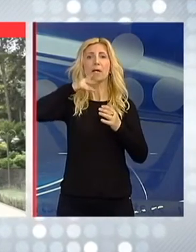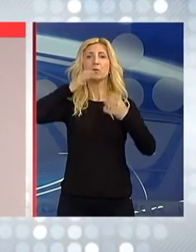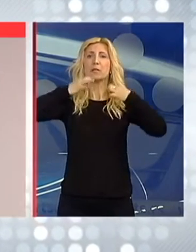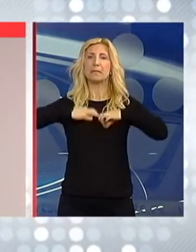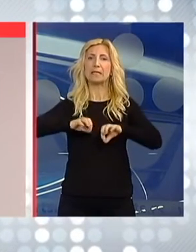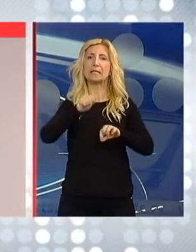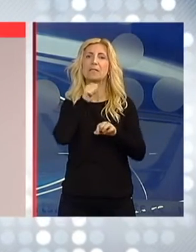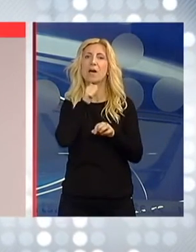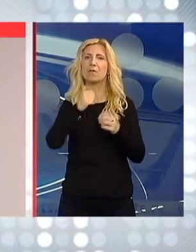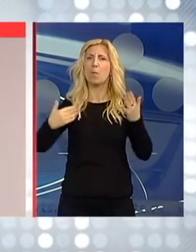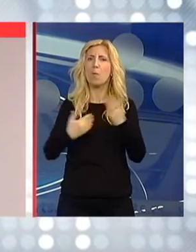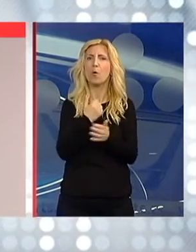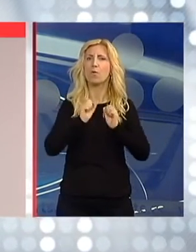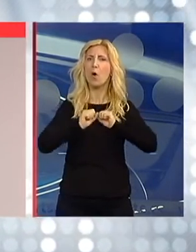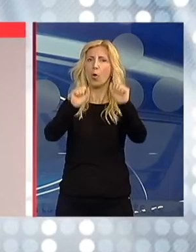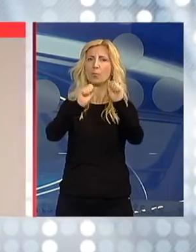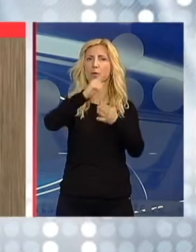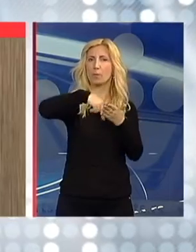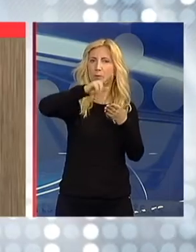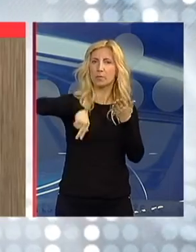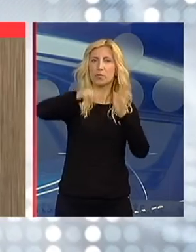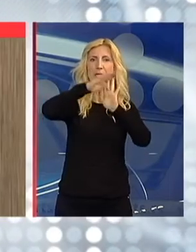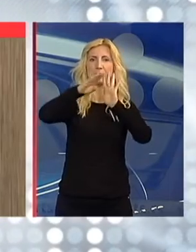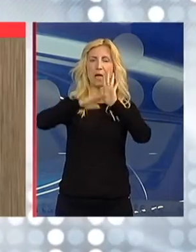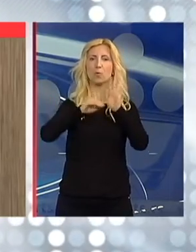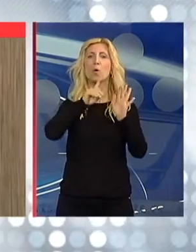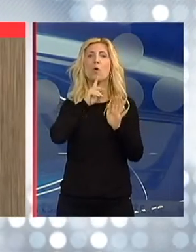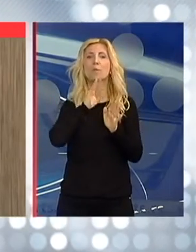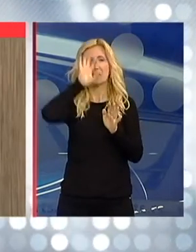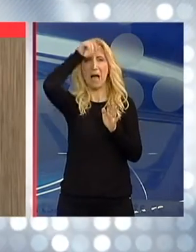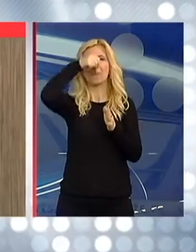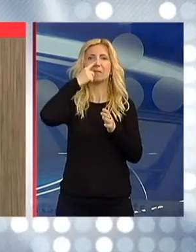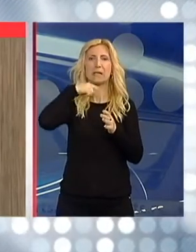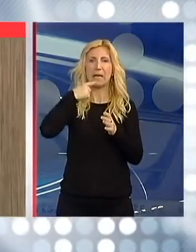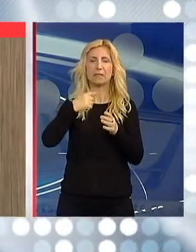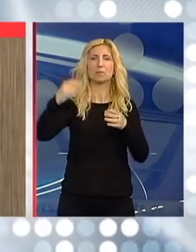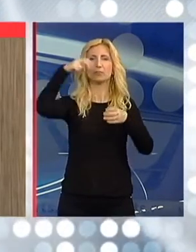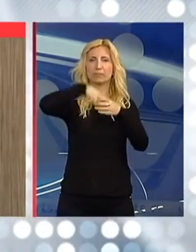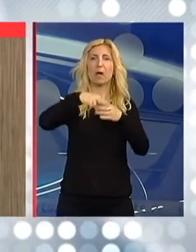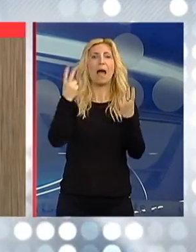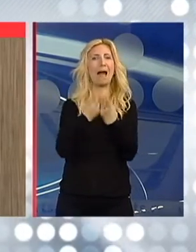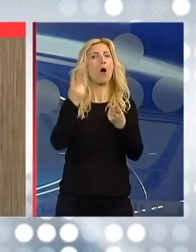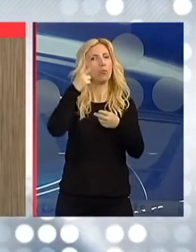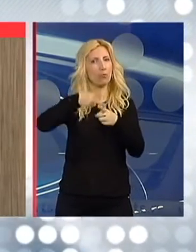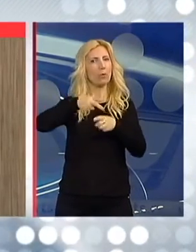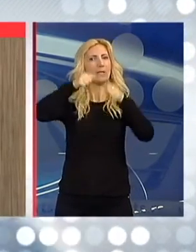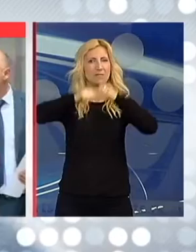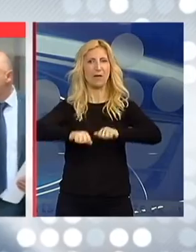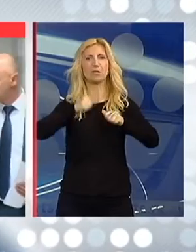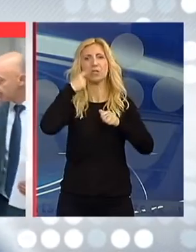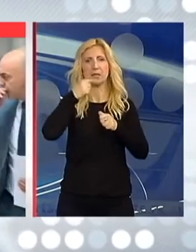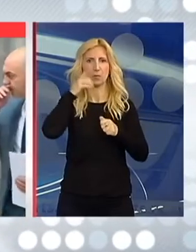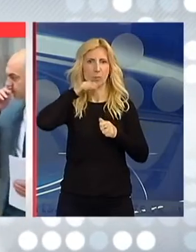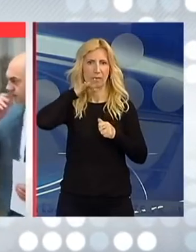Makedonski predsjednik Ivanov ponovo je odbio da potpiše zakon kojim se albanski jezik uvodi kao drugi zvanični jezik u